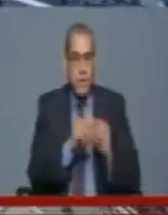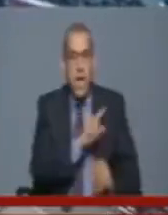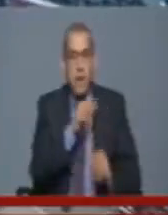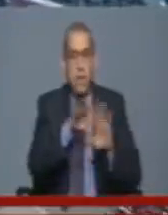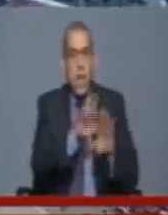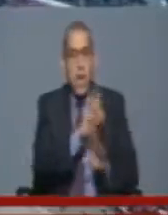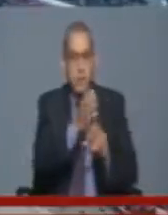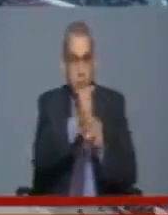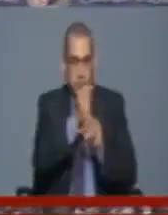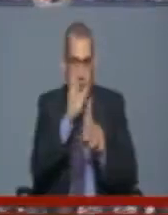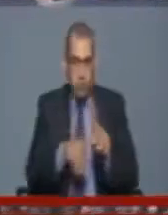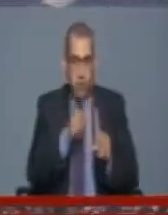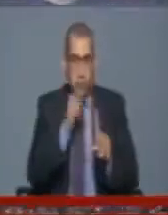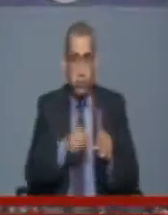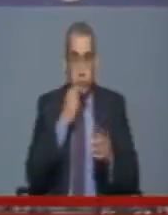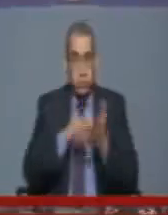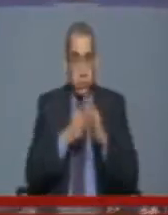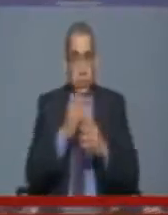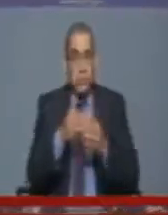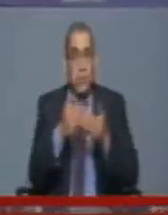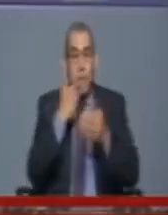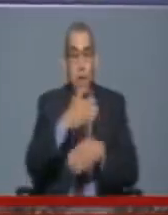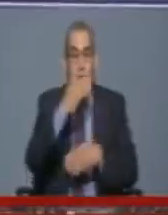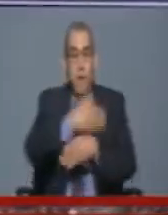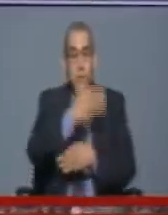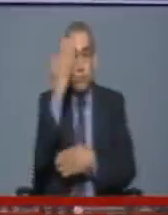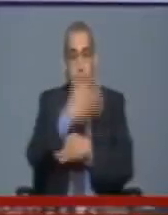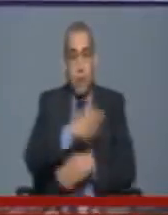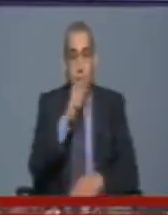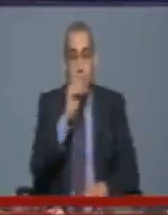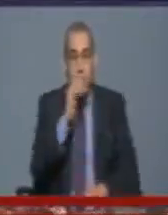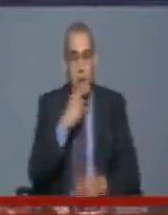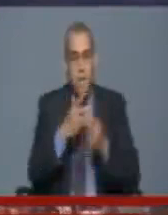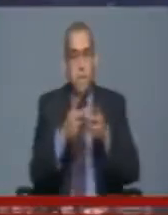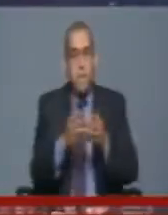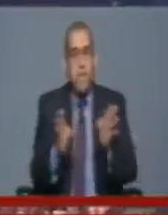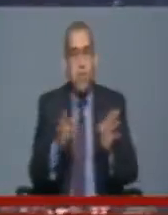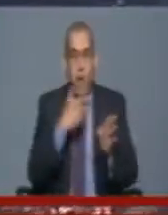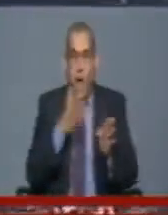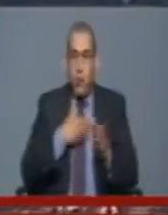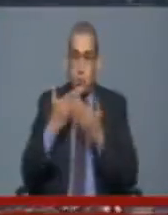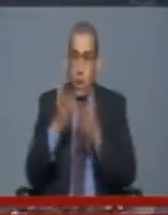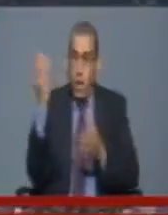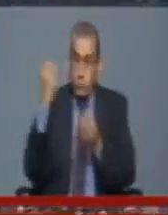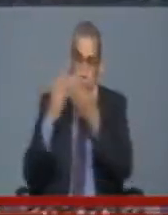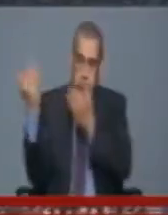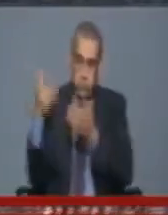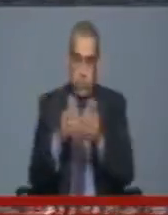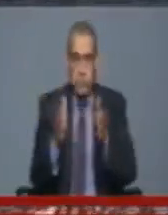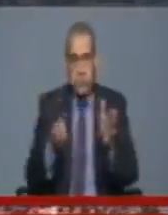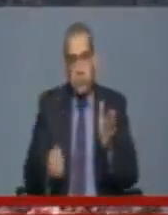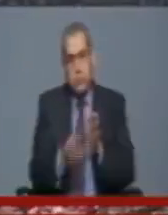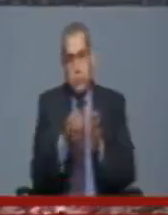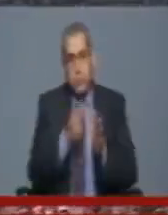هذه القضية. معبر رفح سيظل مفتوح أمام كل من يرغب في إيصال المساعدات، وأن إجمالي ما تم إرساله